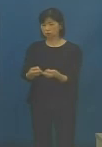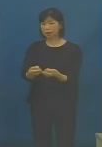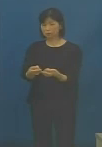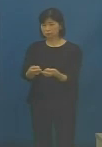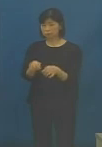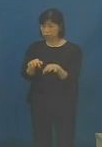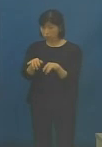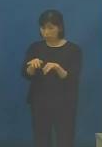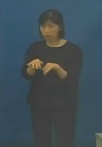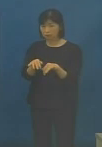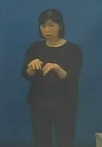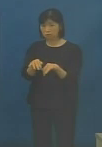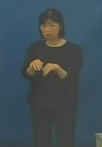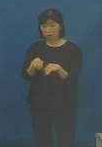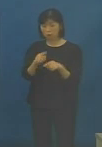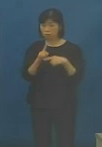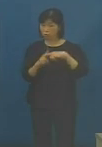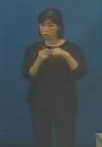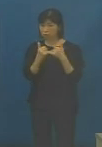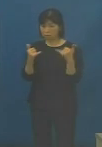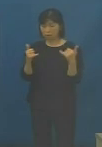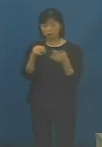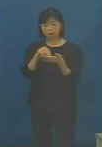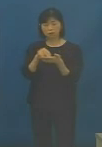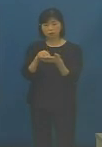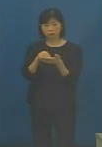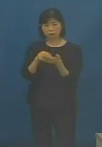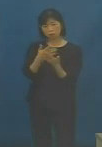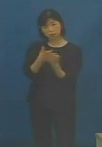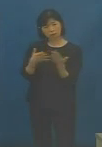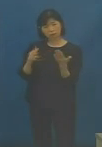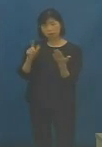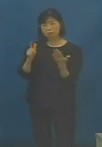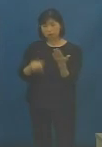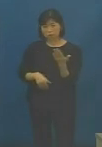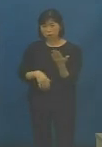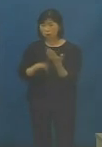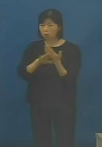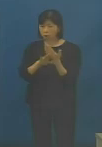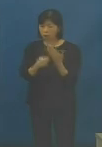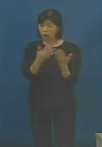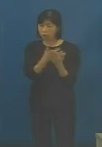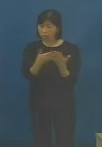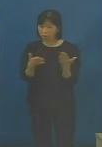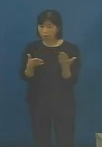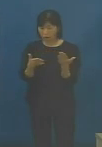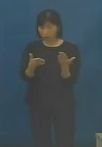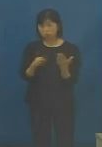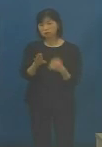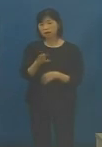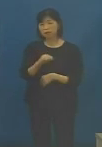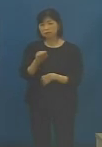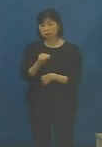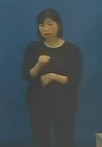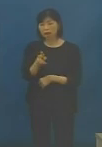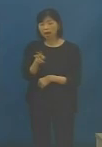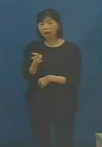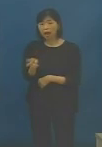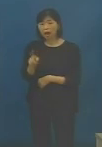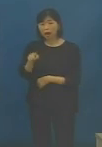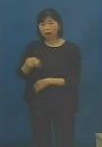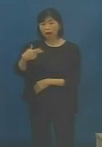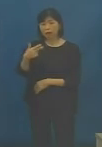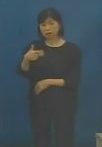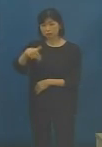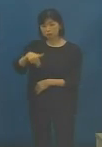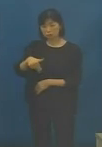性者としてのデータではないんですが、それ以外のデータ領域を活用させていただいて HERSYS のシステムを陽